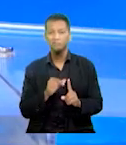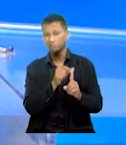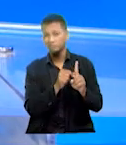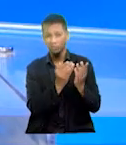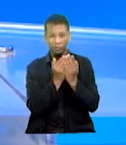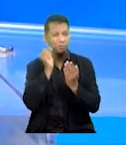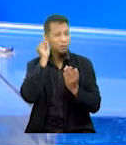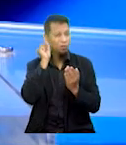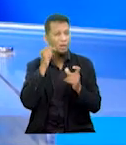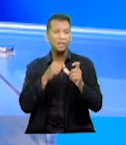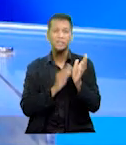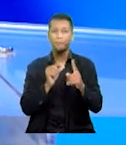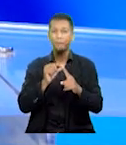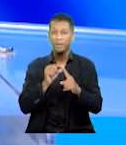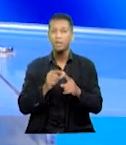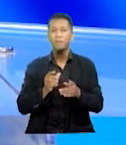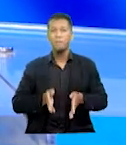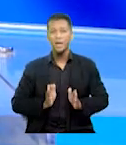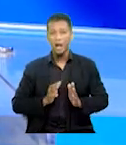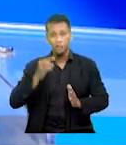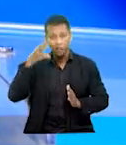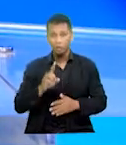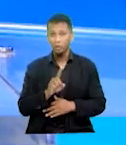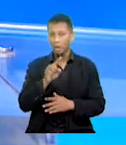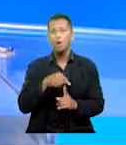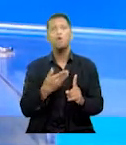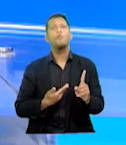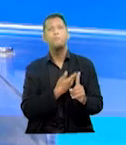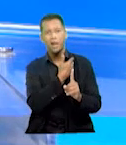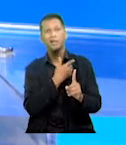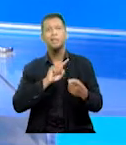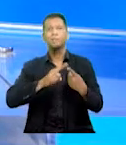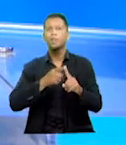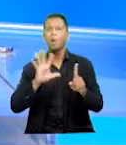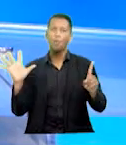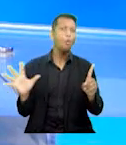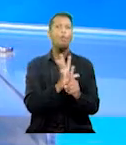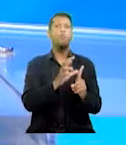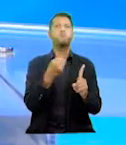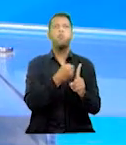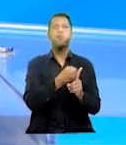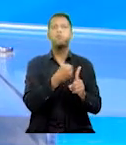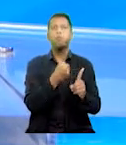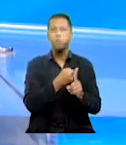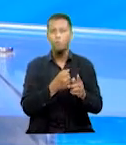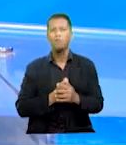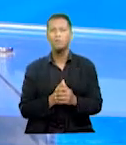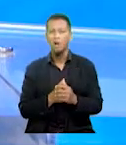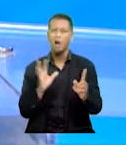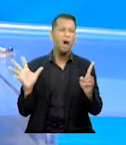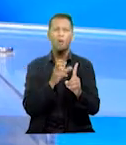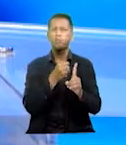Seorang siswi SMP di Kota Medan, Sumatera Utara menjadi korban pengeroyokan sejumlah teman-temannya. Miris, pengeroyokan terhadap